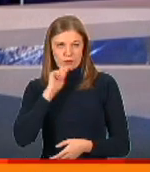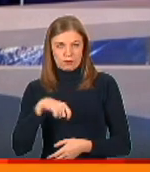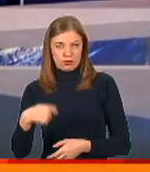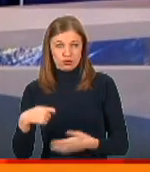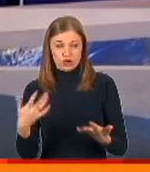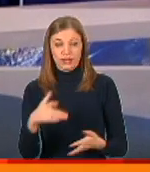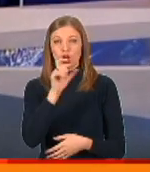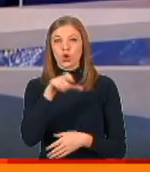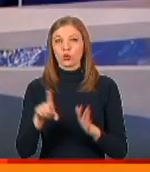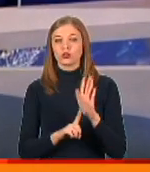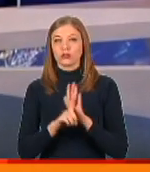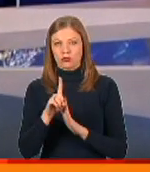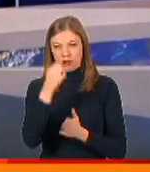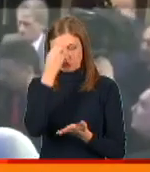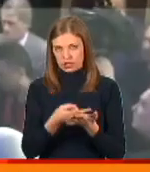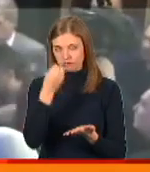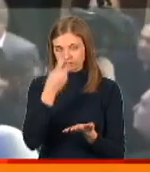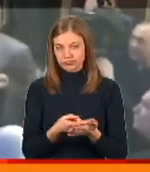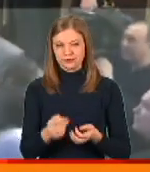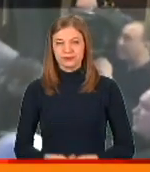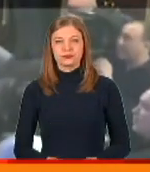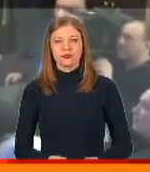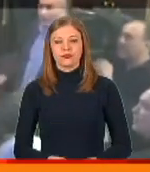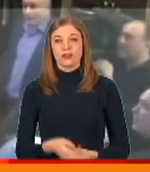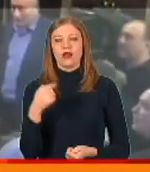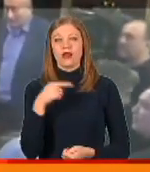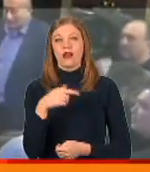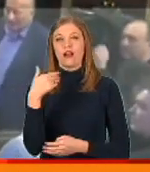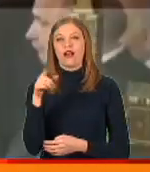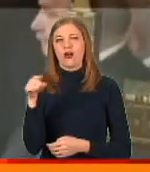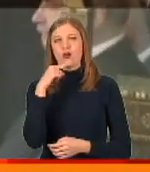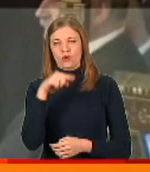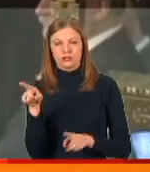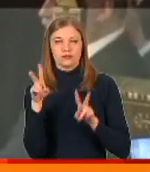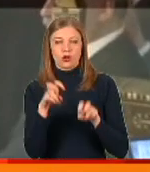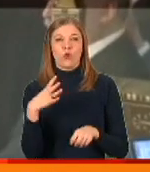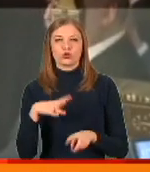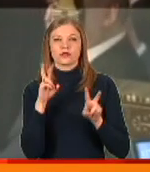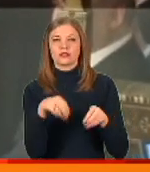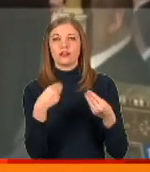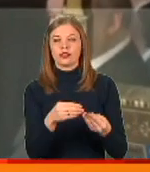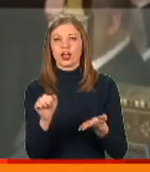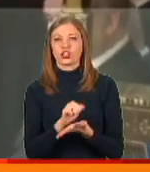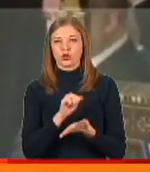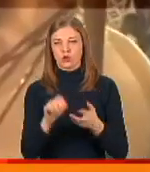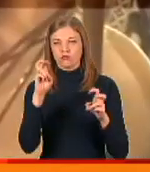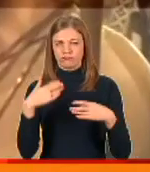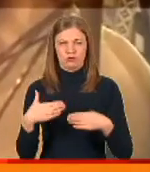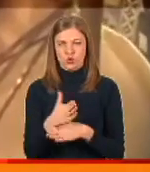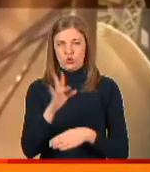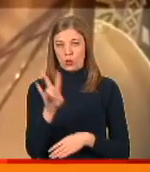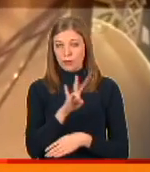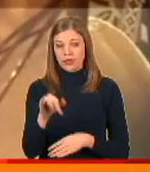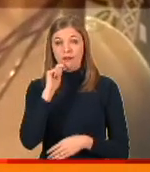Порошенко. Люди начали терять сознание. Рупори Кремля очікувано називають надання Томосу розколом церкви,